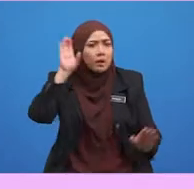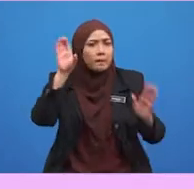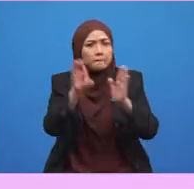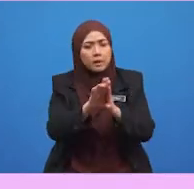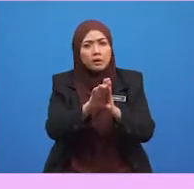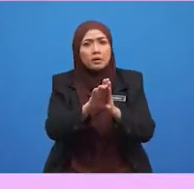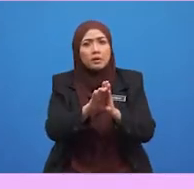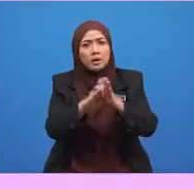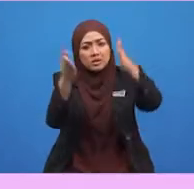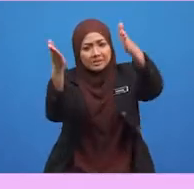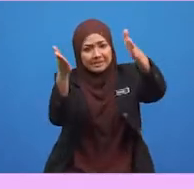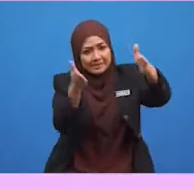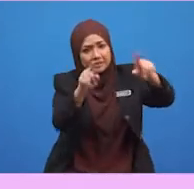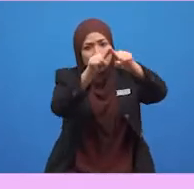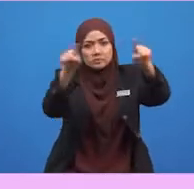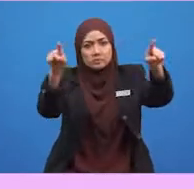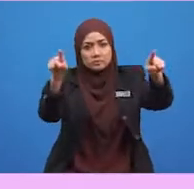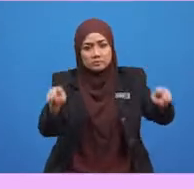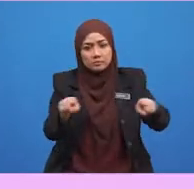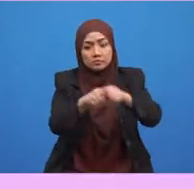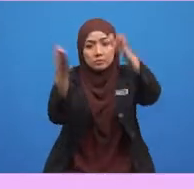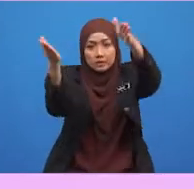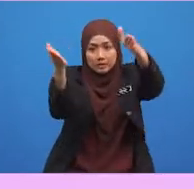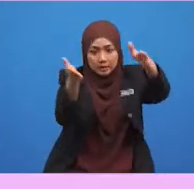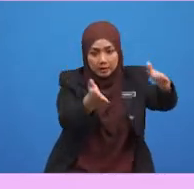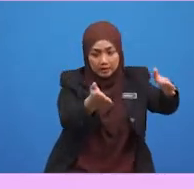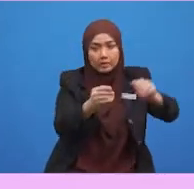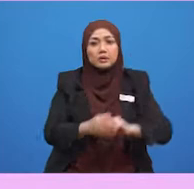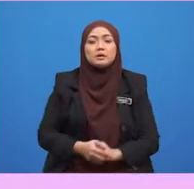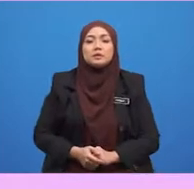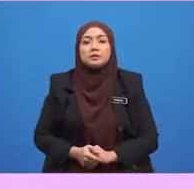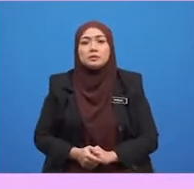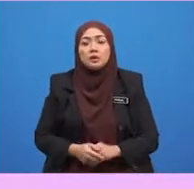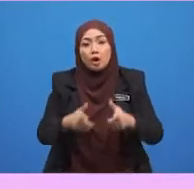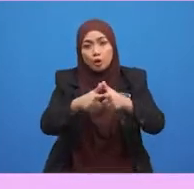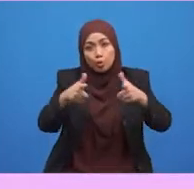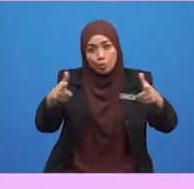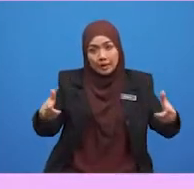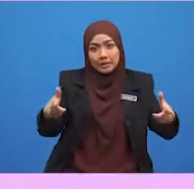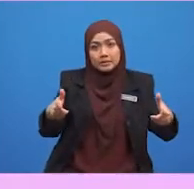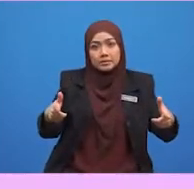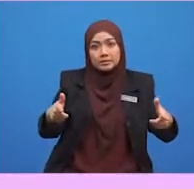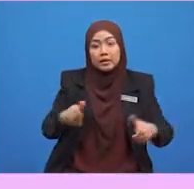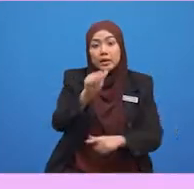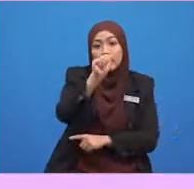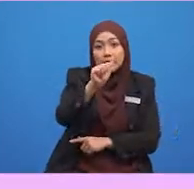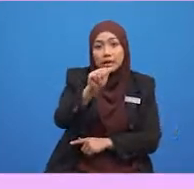luas segi empat selari? Lihat pada paparan ini. Luas segi empat selari